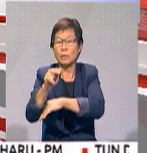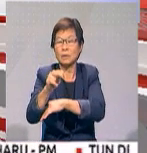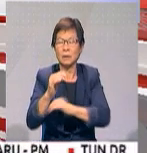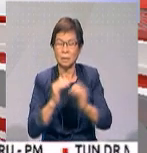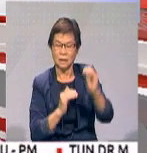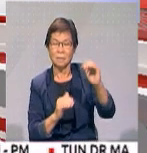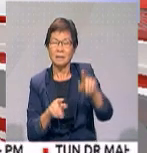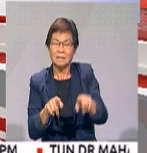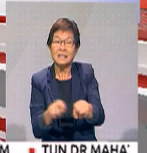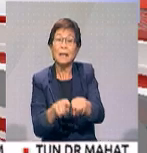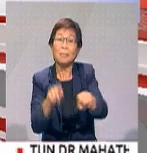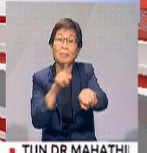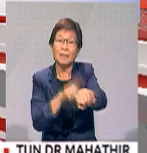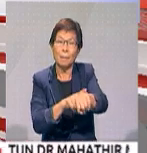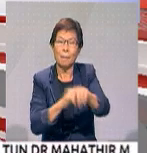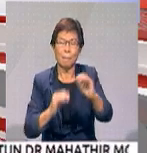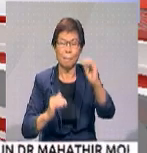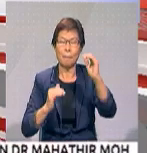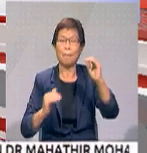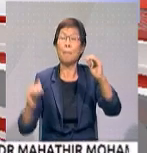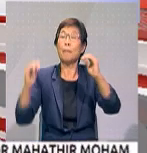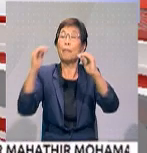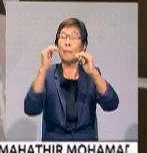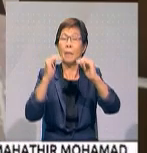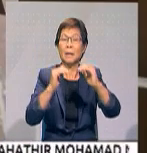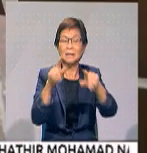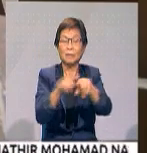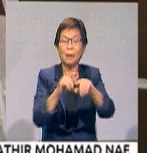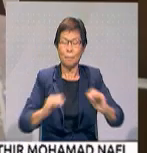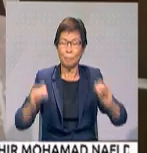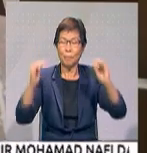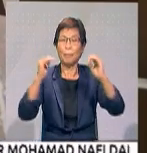sambutan peringkat kebangsaan.